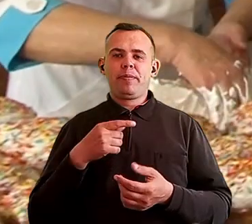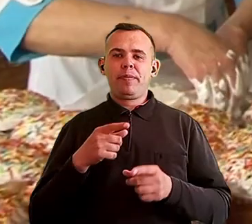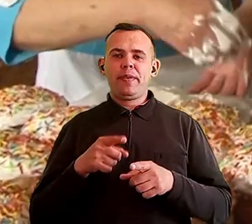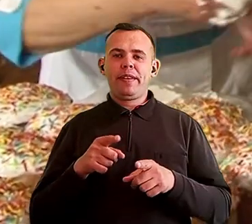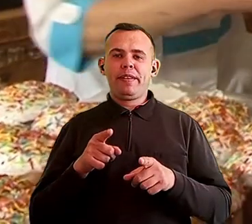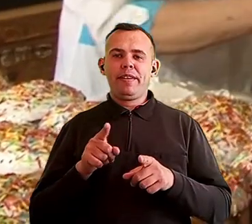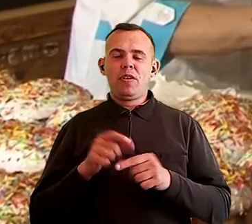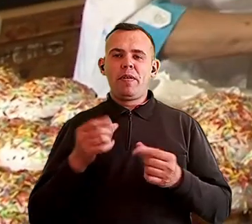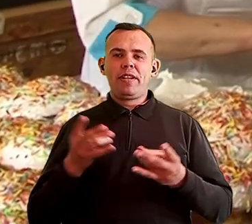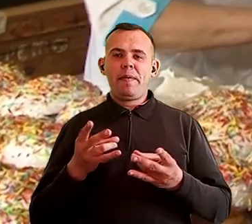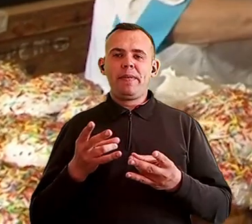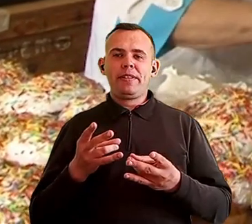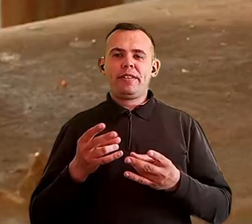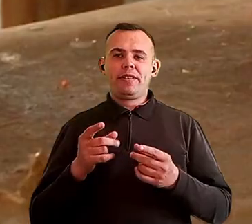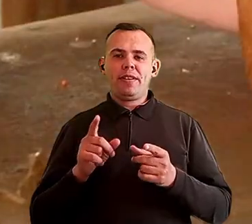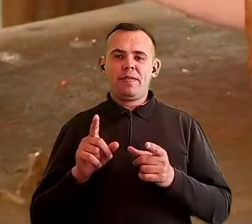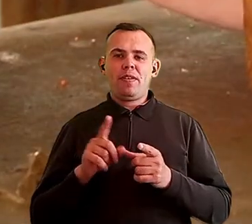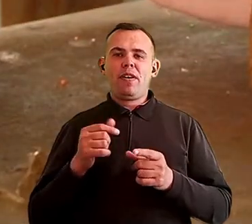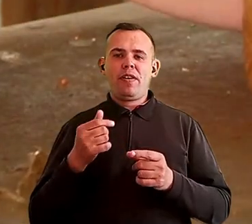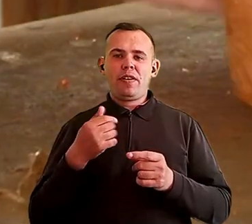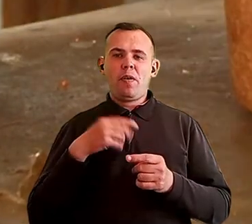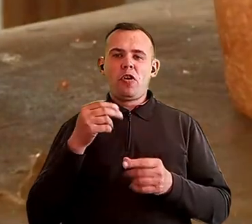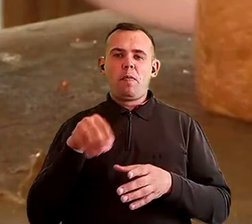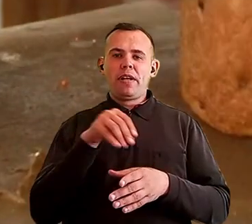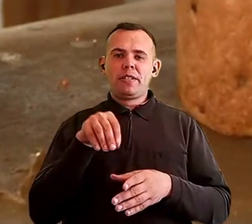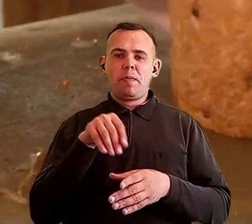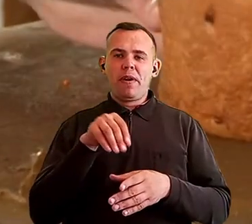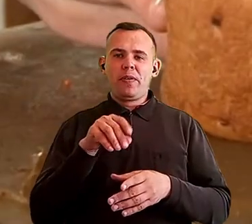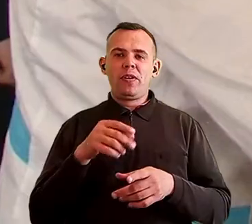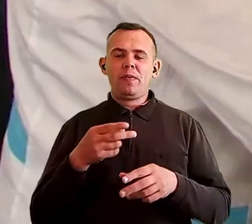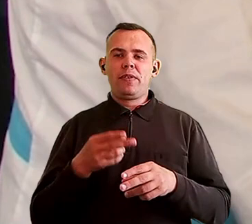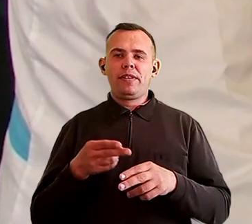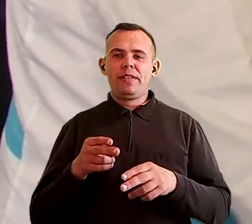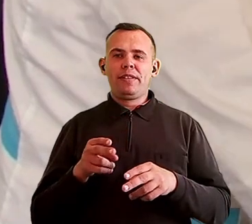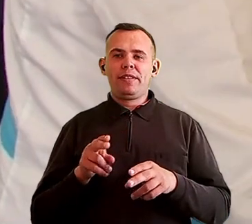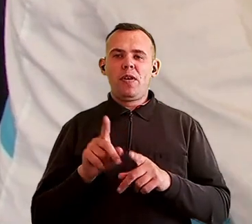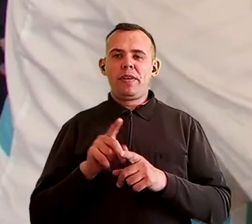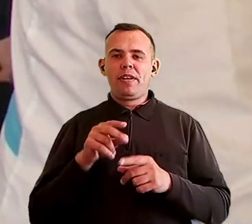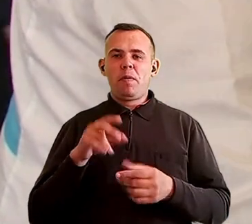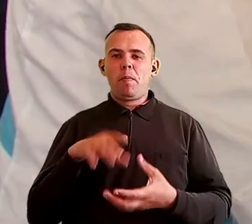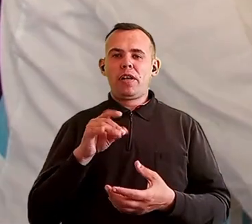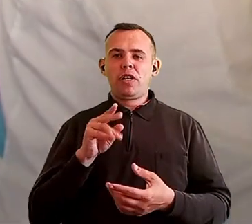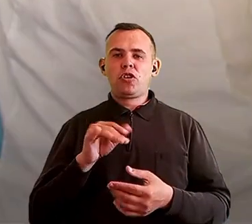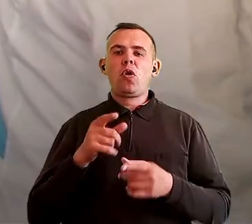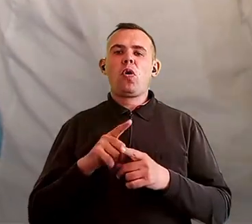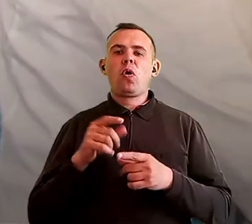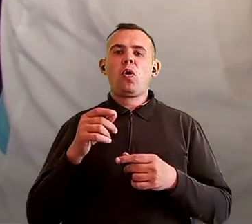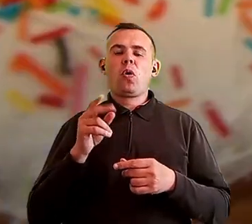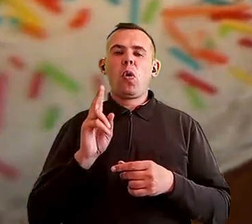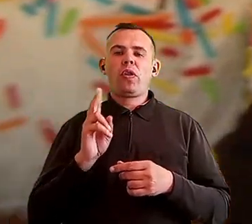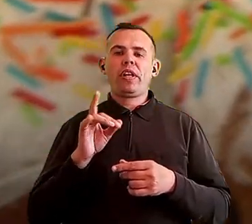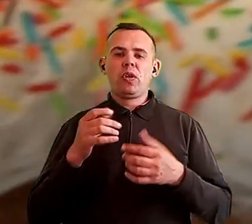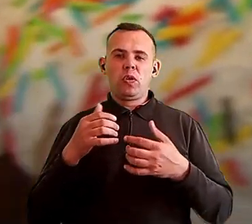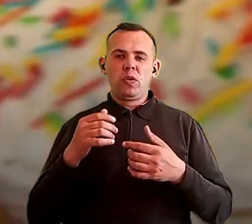білками, а я посипаю монтарелью. Це буде вже готова пасочка. кондитерському цеху вже випечені